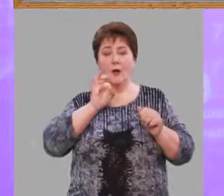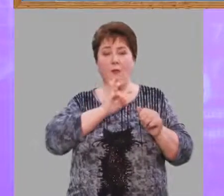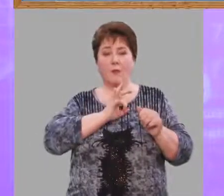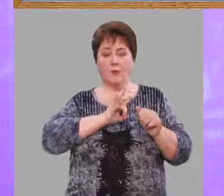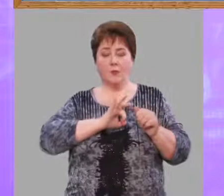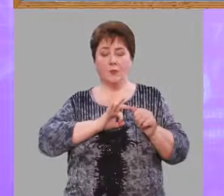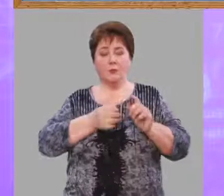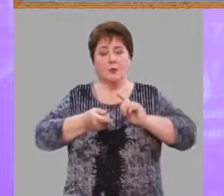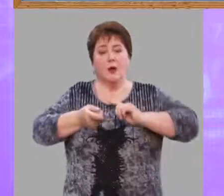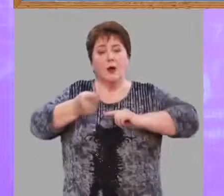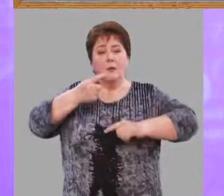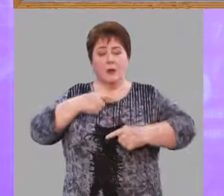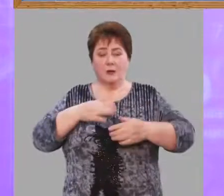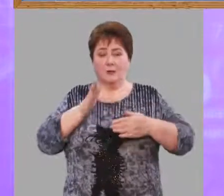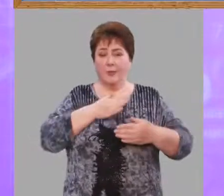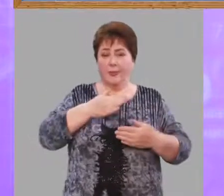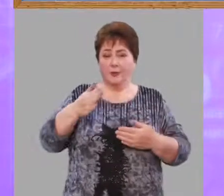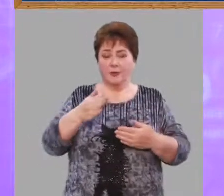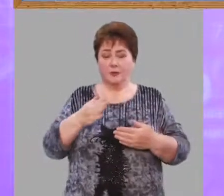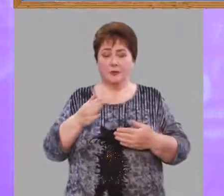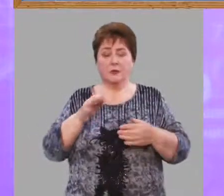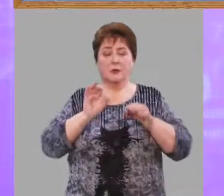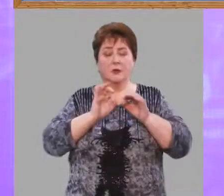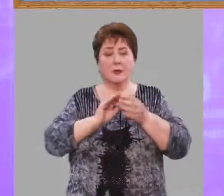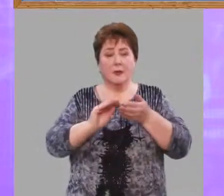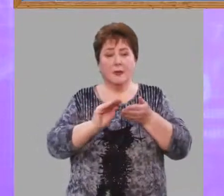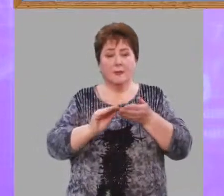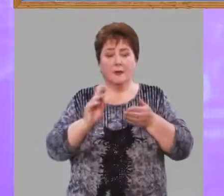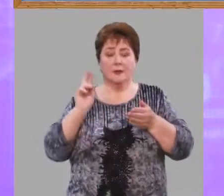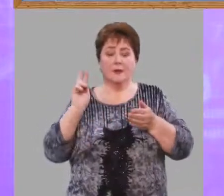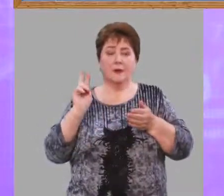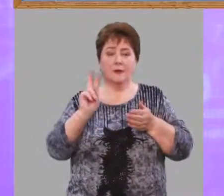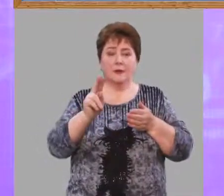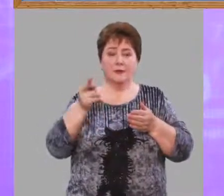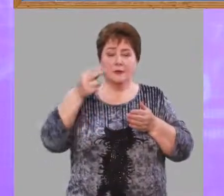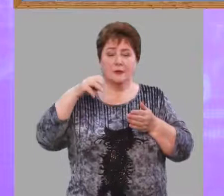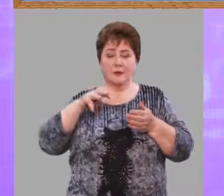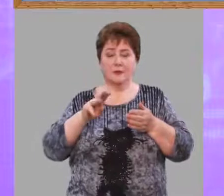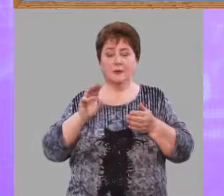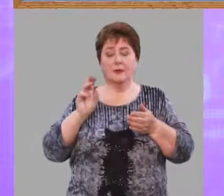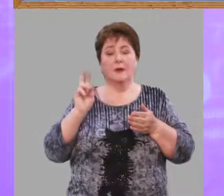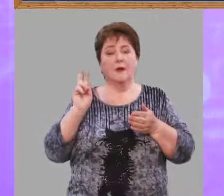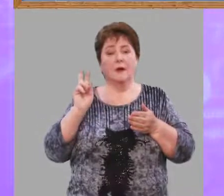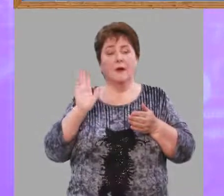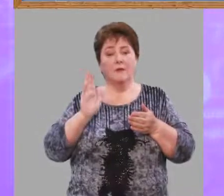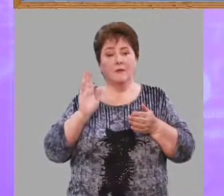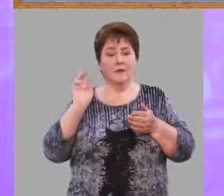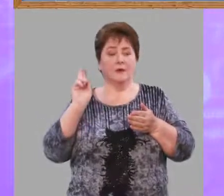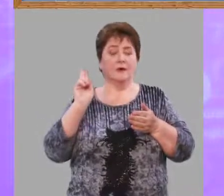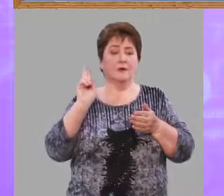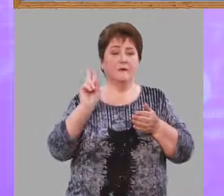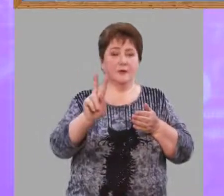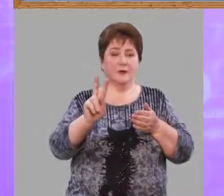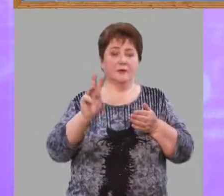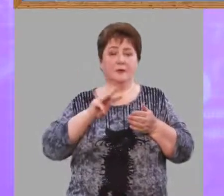Пользуясь обратным соотношением, выразите квадратные дециметры в квадратных метрах.